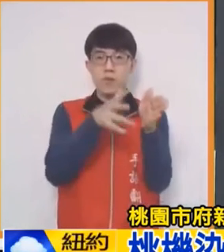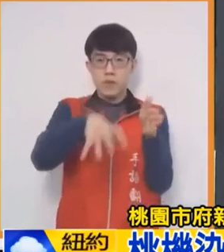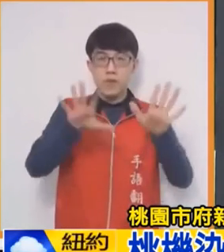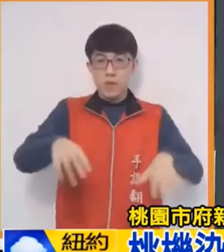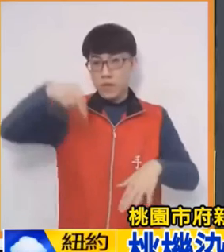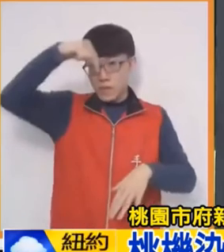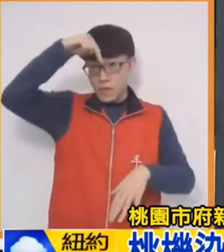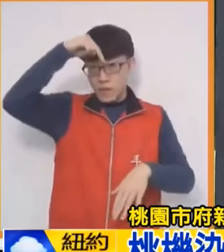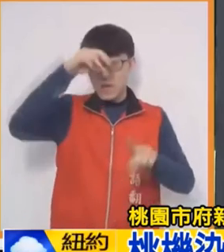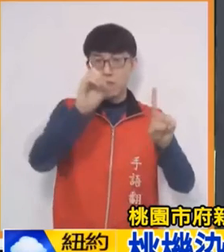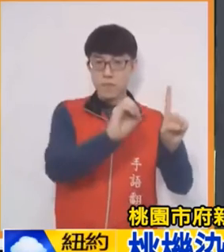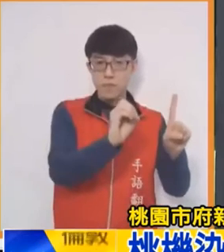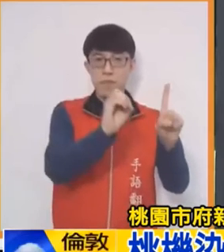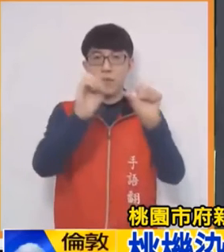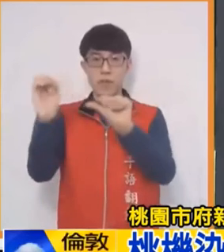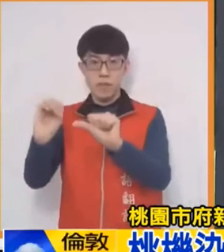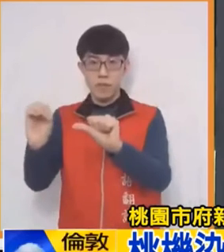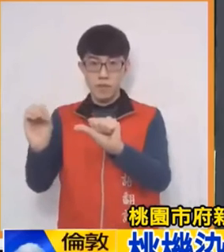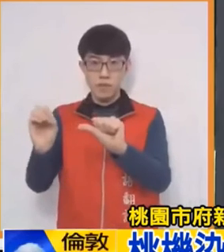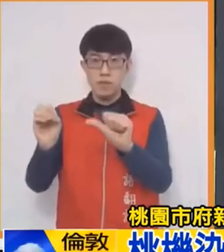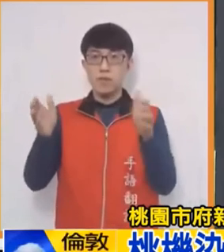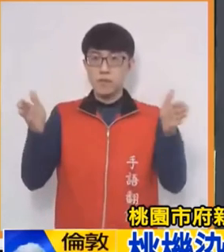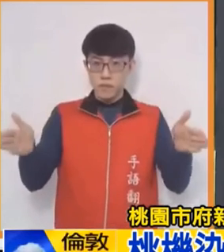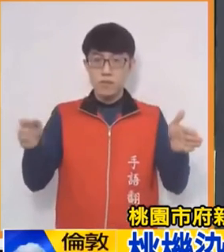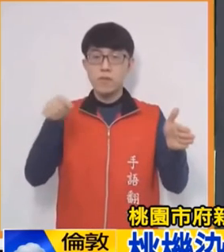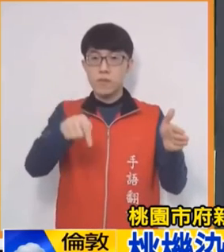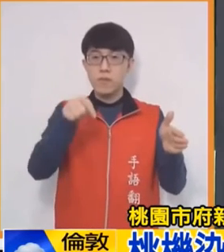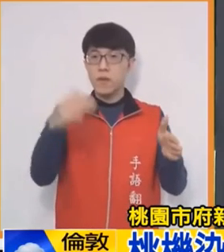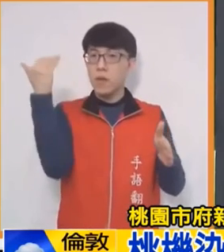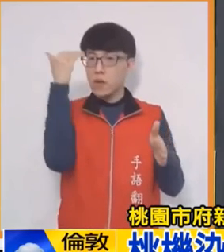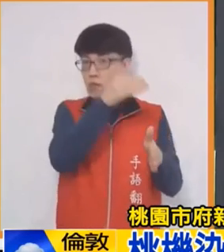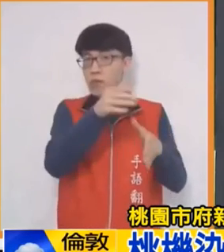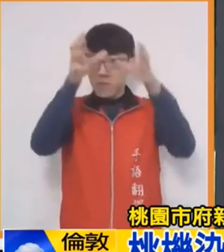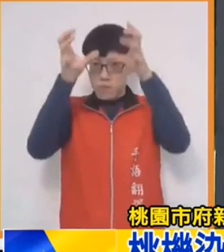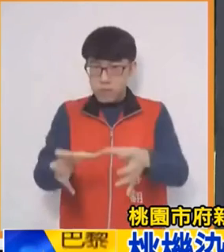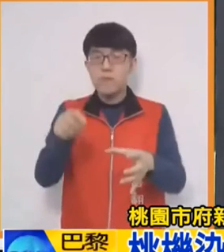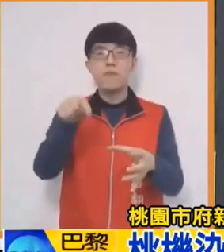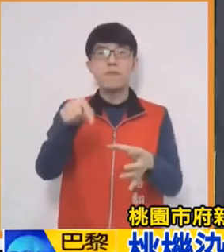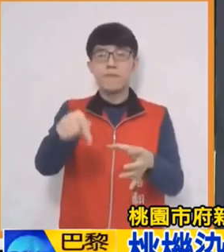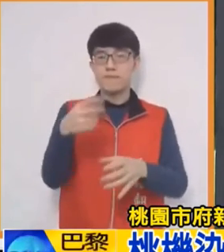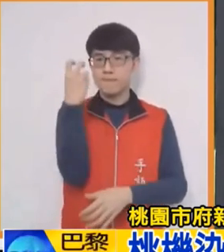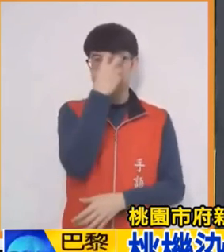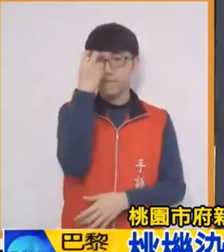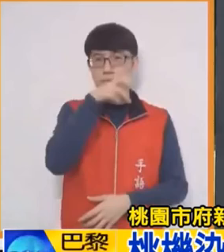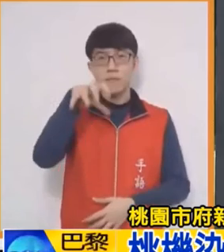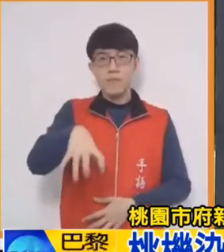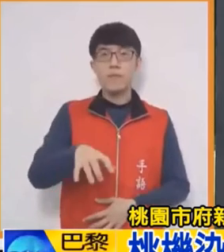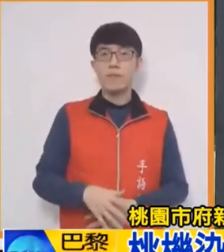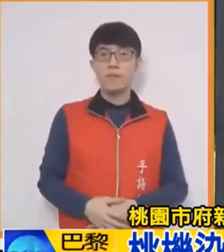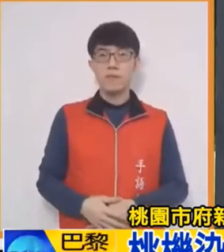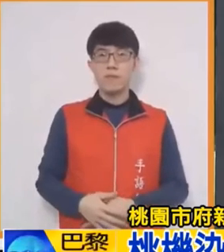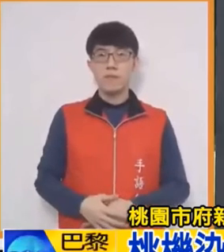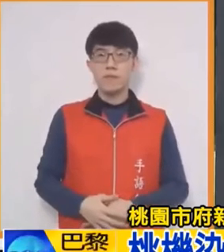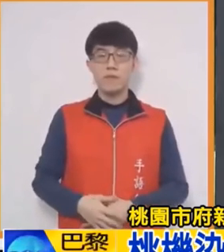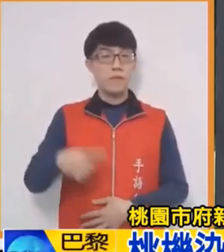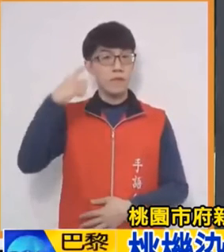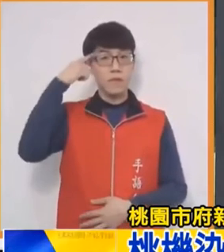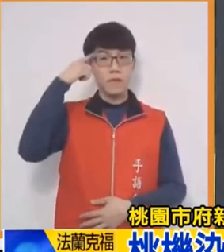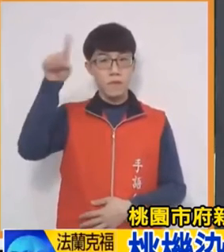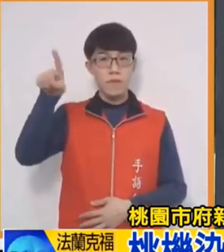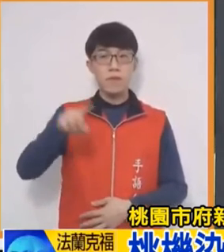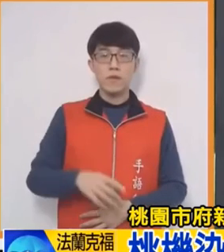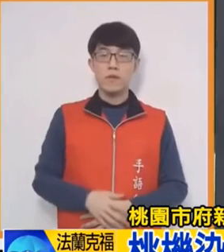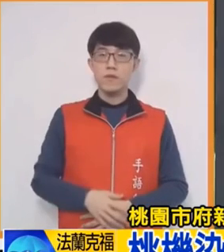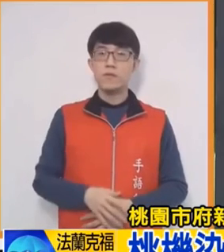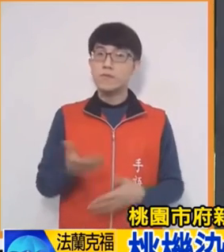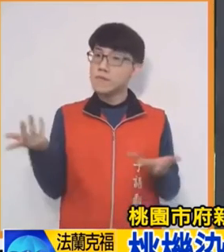从1点到5点就临时来增设这个采检站。那明天的部分呢，